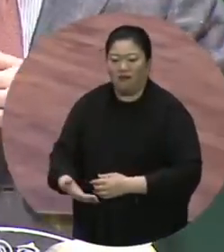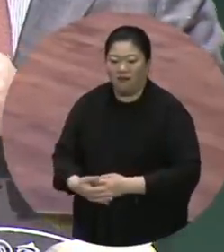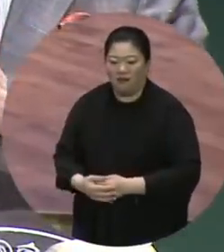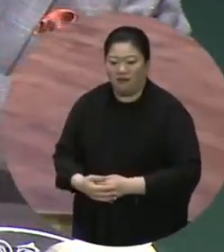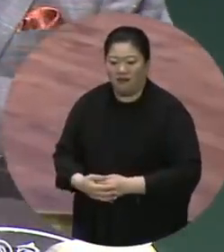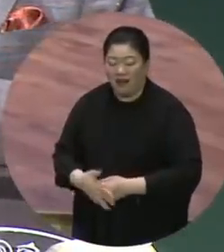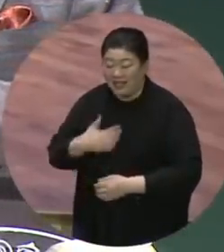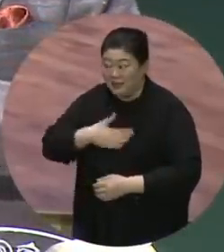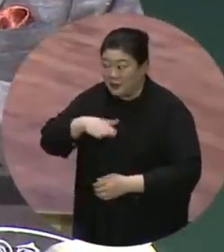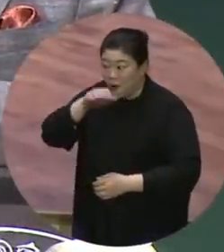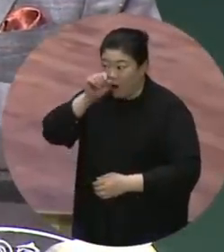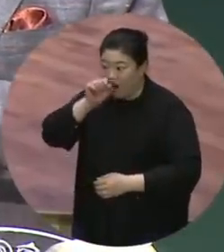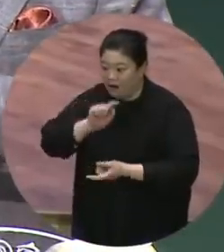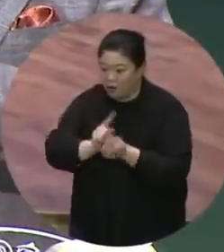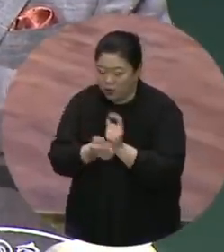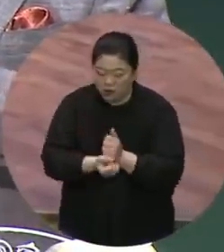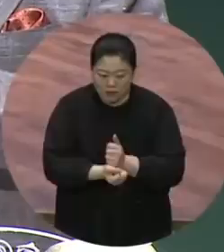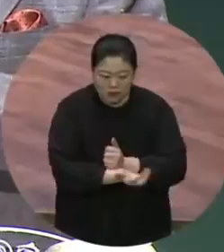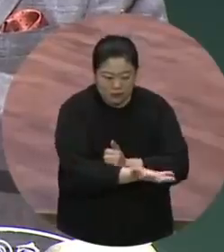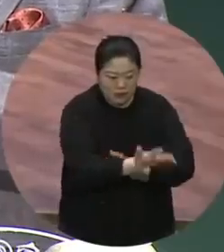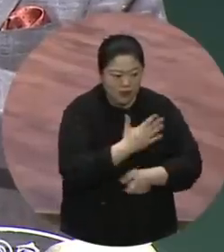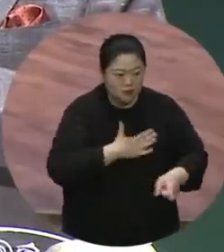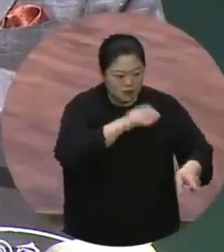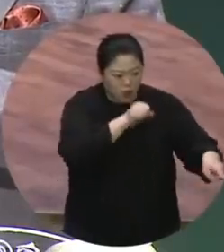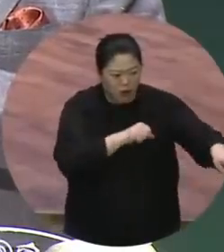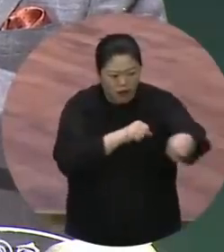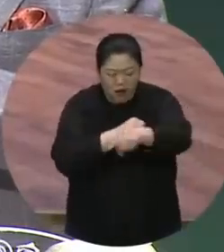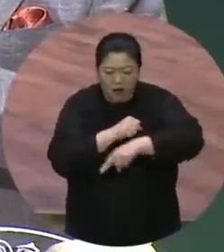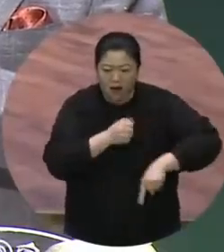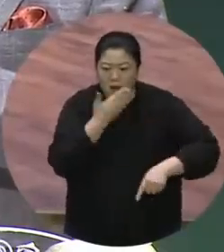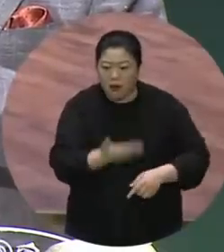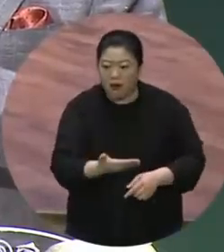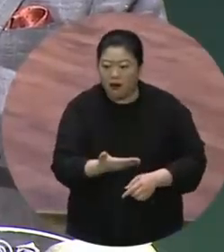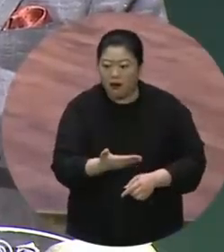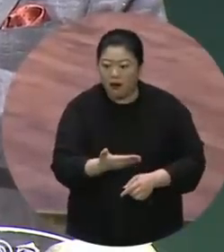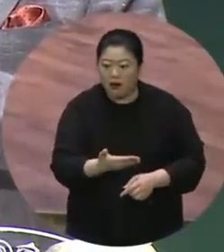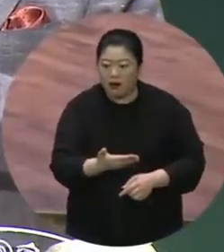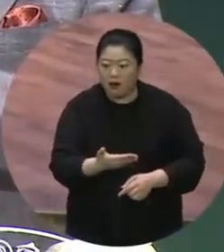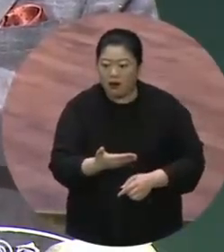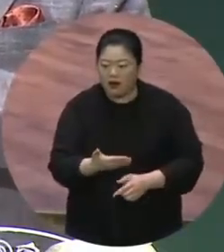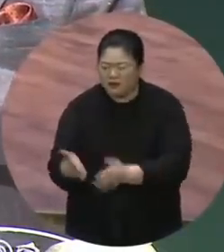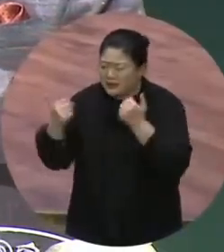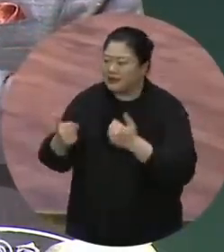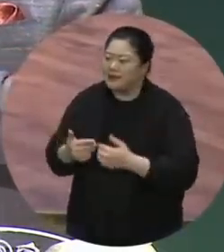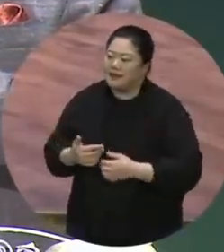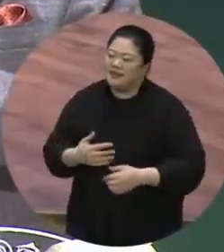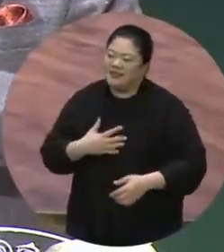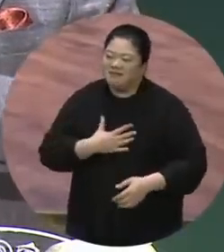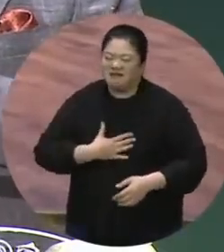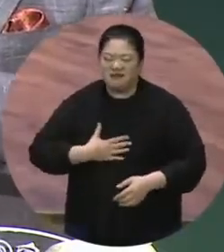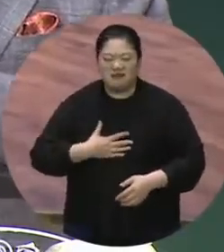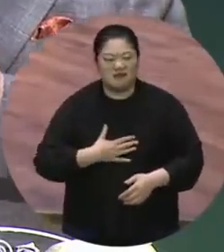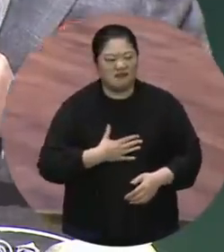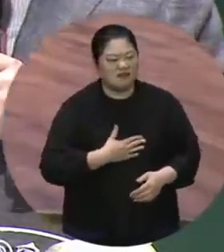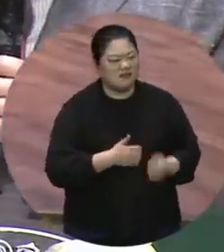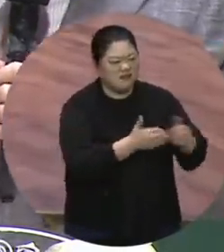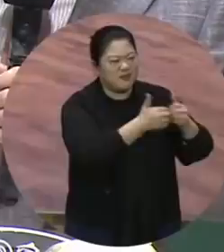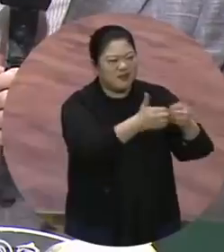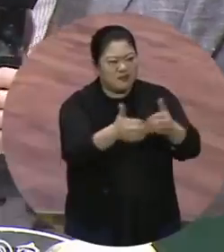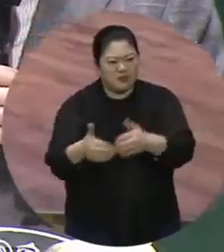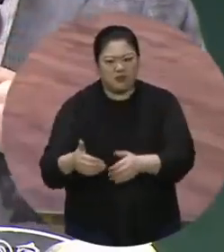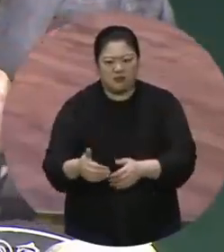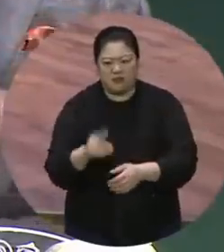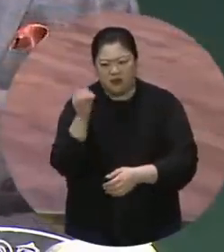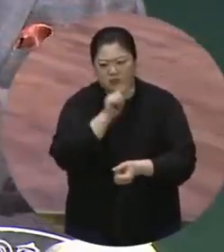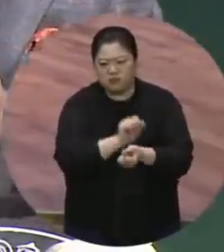게 아니에요. 내가 만드는 거요. 아멘? 구원은 하나님 주시면 행복은 내가 만드는 거라고. 믿음대로